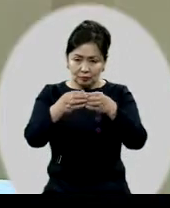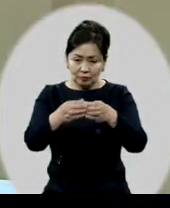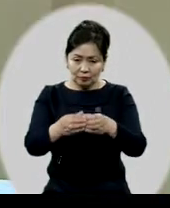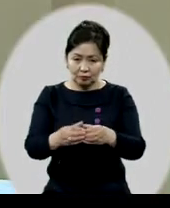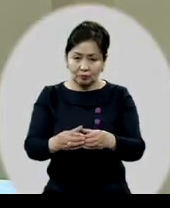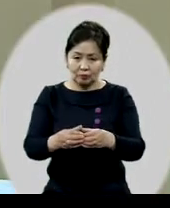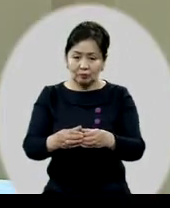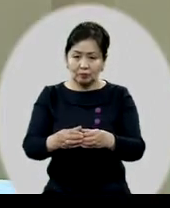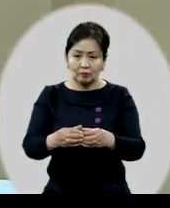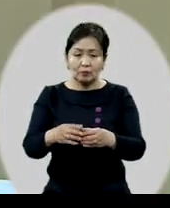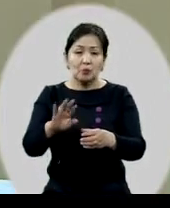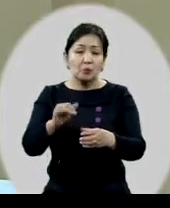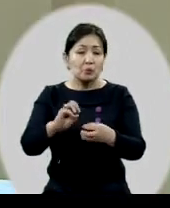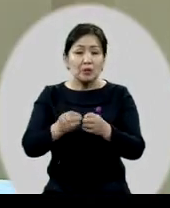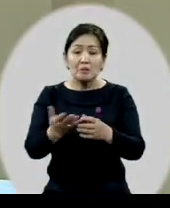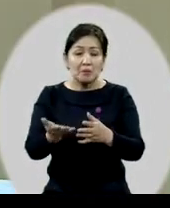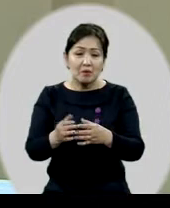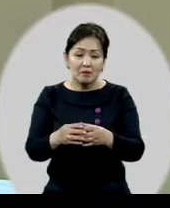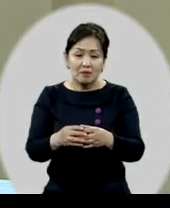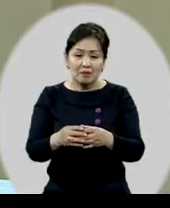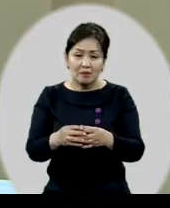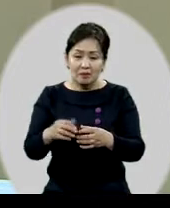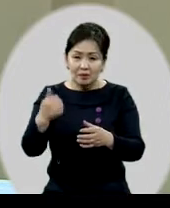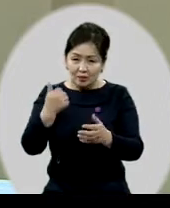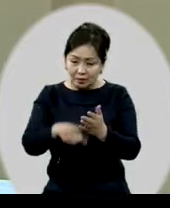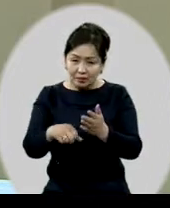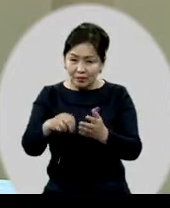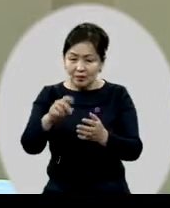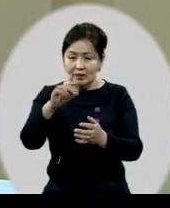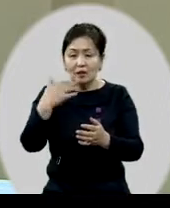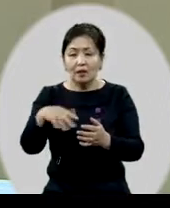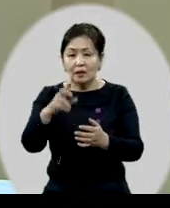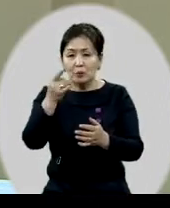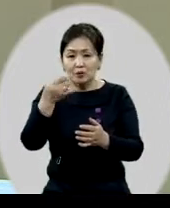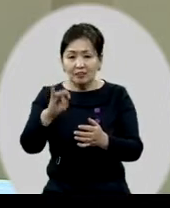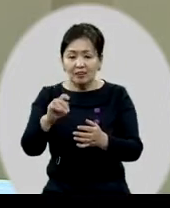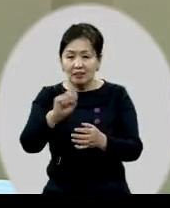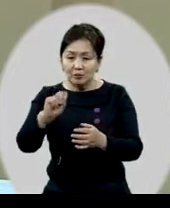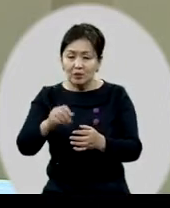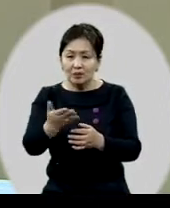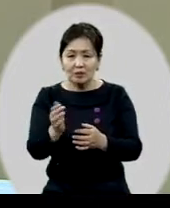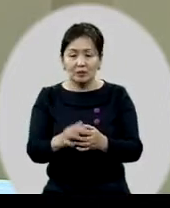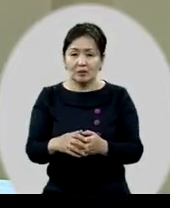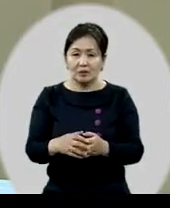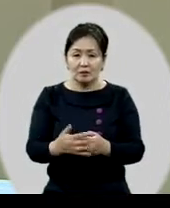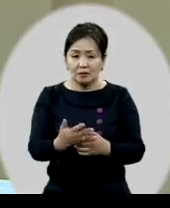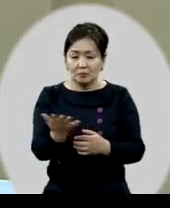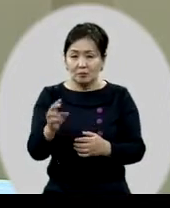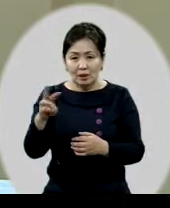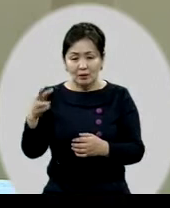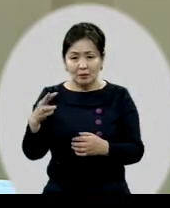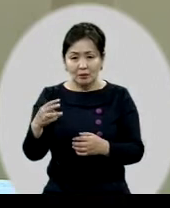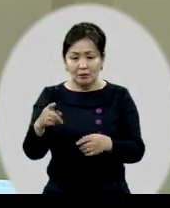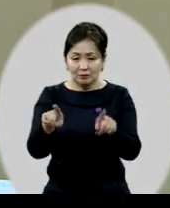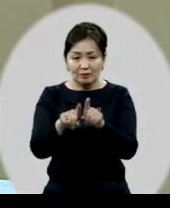Багш нь сая ямар үйлдэл хийсэн бэ? Та нар дэвтэртээ энгийн боторхайгаар илэрхийлж бичсэн үү? Магадгүй та нар